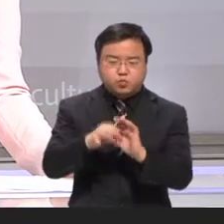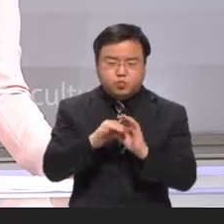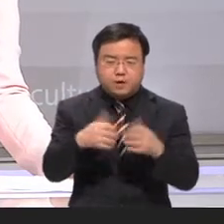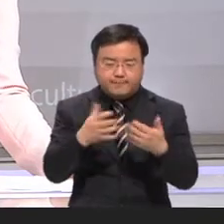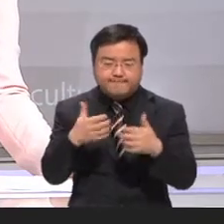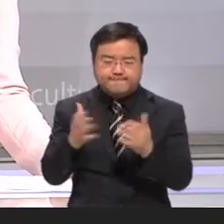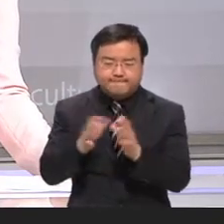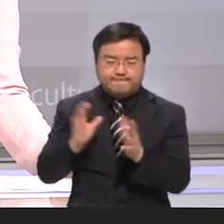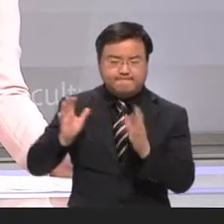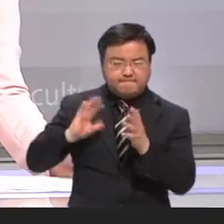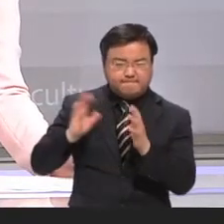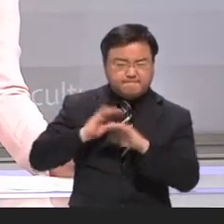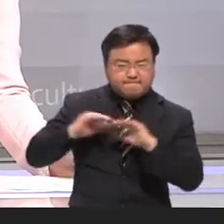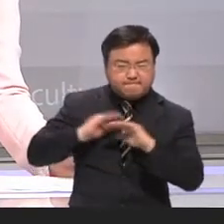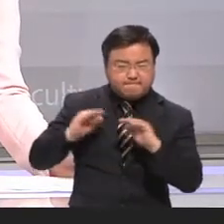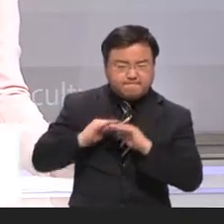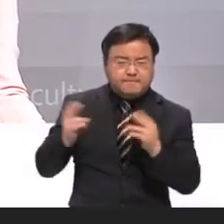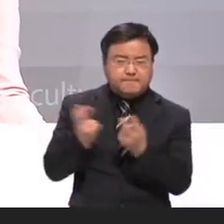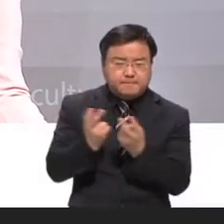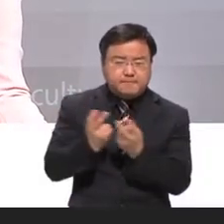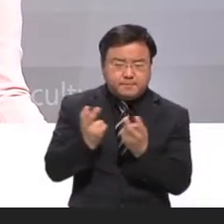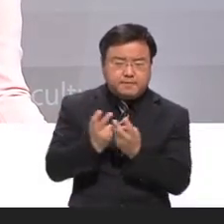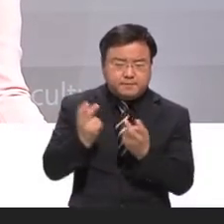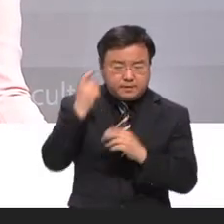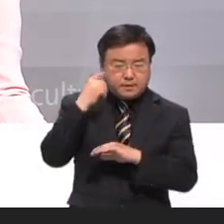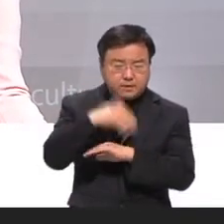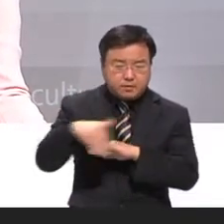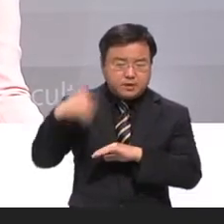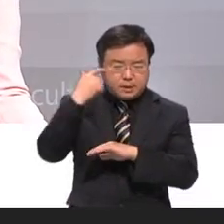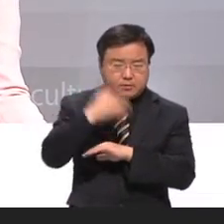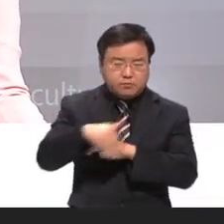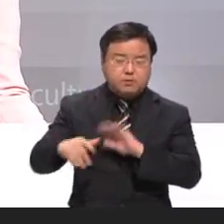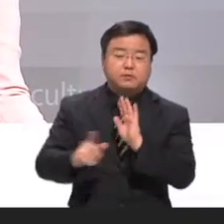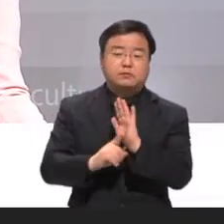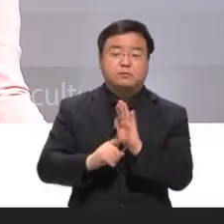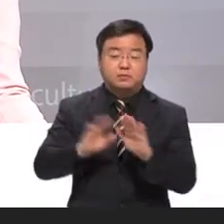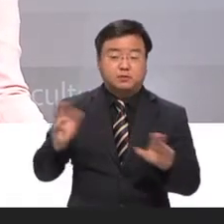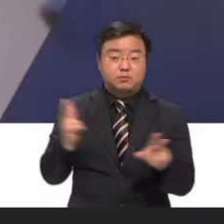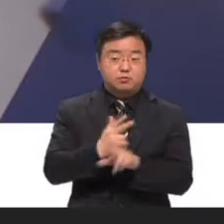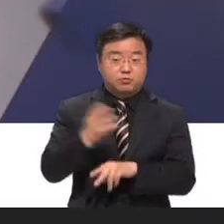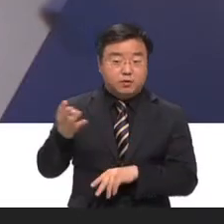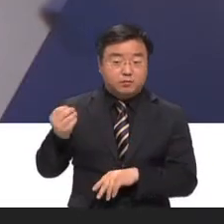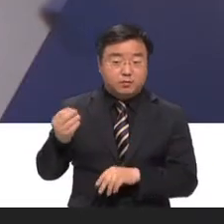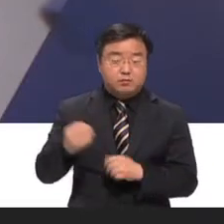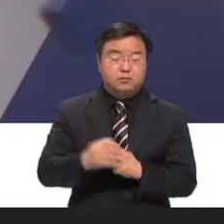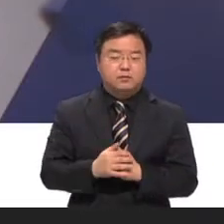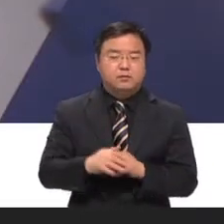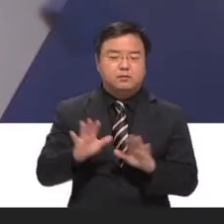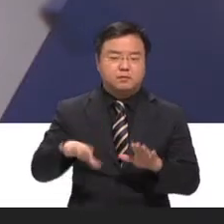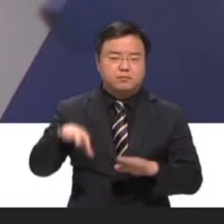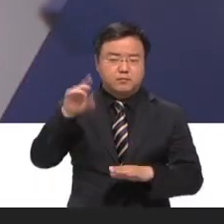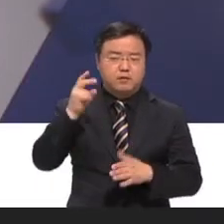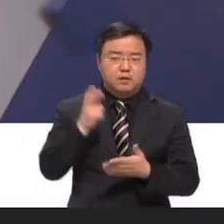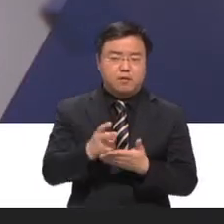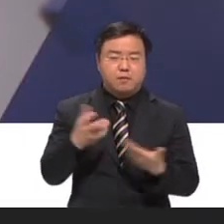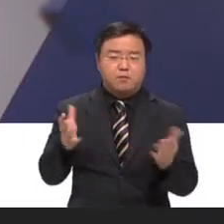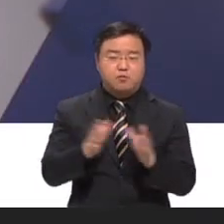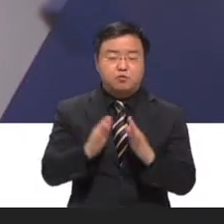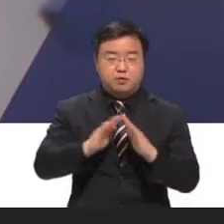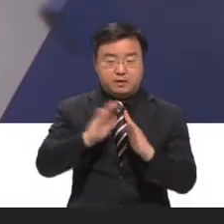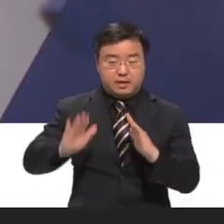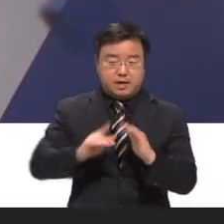대책들을 속속 쏟아내고 있는 걸로 알고 있어요. 벌써 이번 주만 몇 가지 대책들이 나왔죠. 이제 우선은 법무부가요,